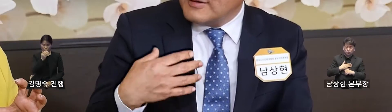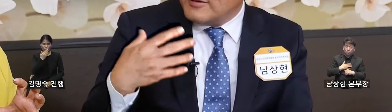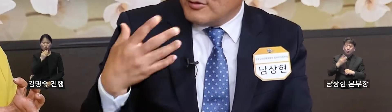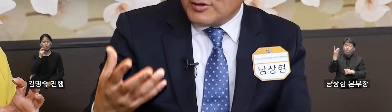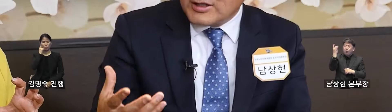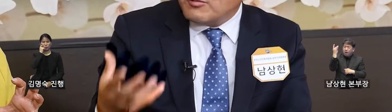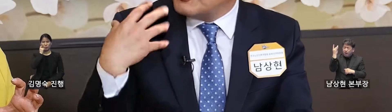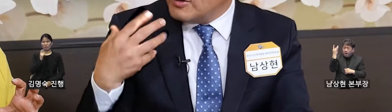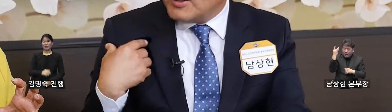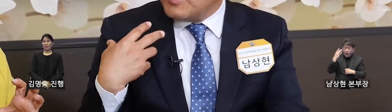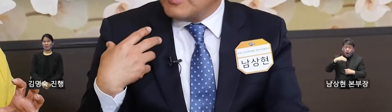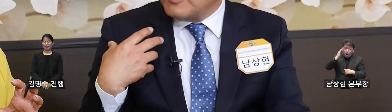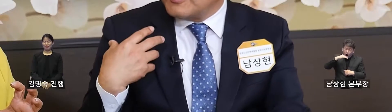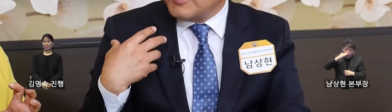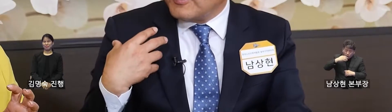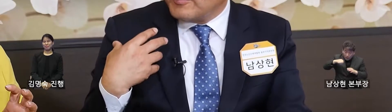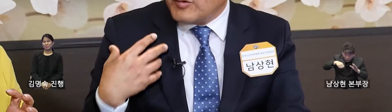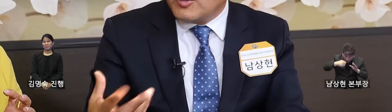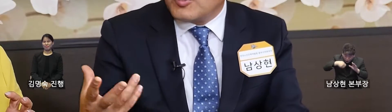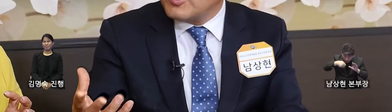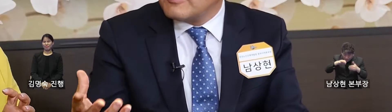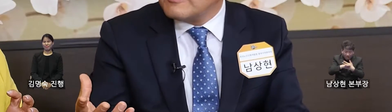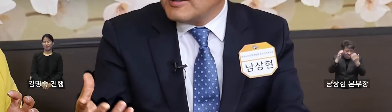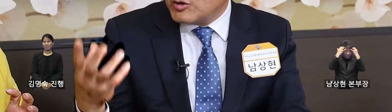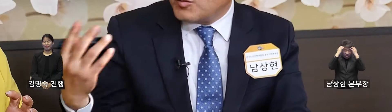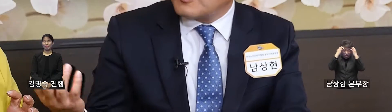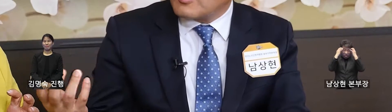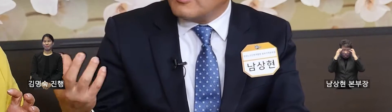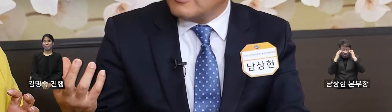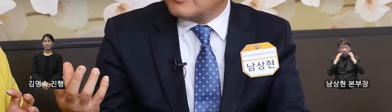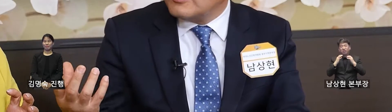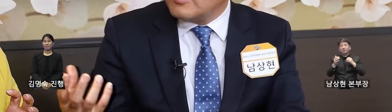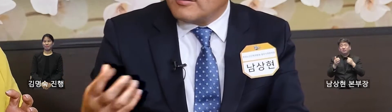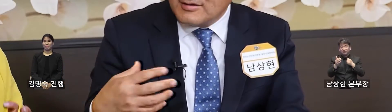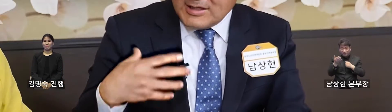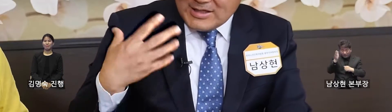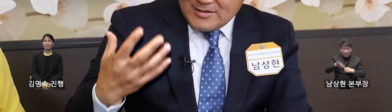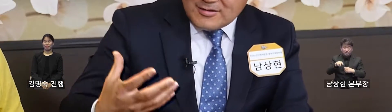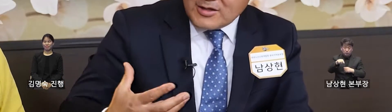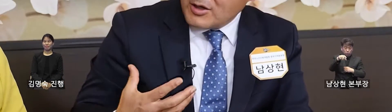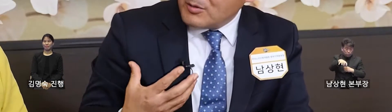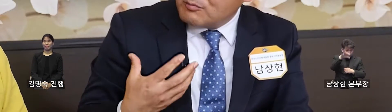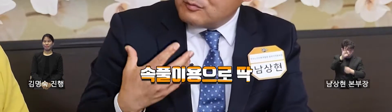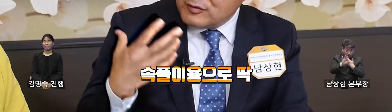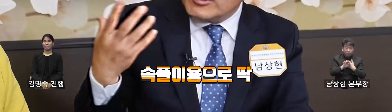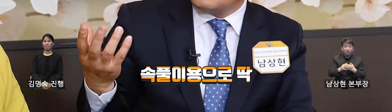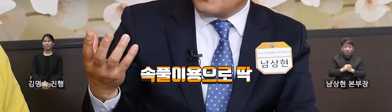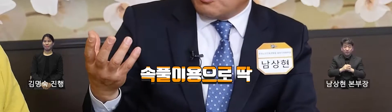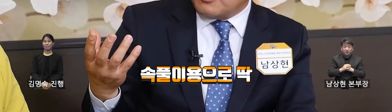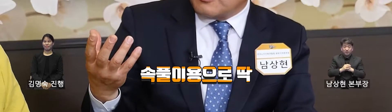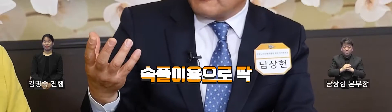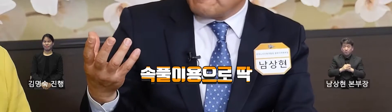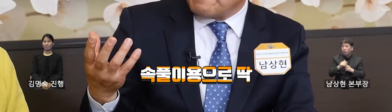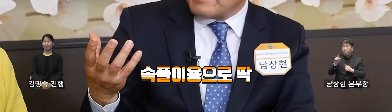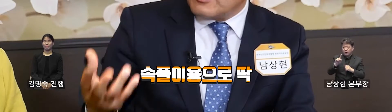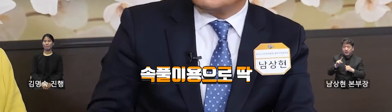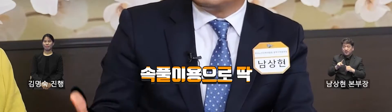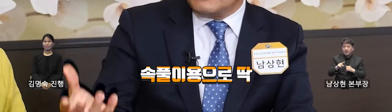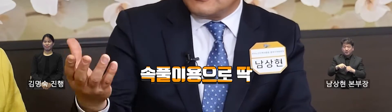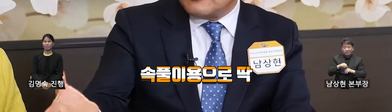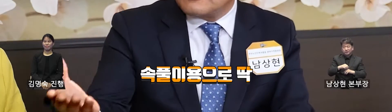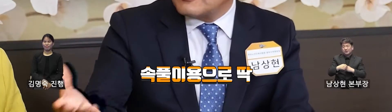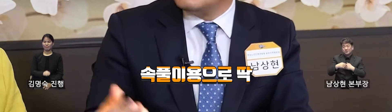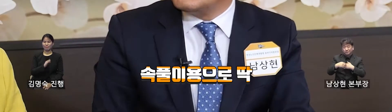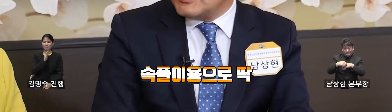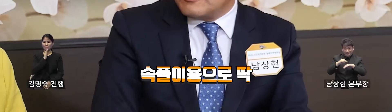먹으면 땀이 굉장히 많이 나거든요. 네. 근데 여기는 정말 아까 얘기하신 대로 이게 풀려고 올 때